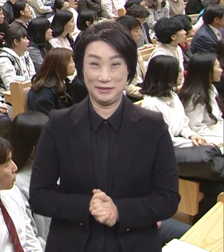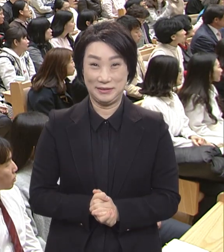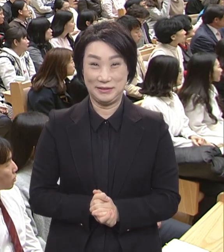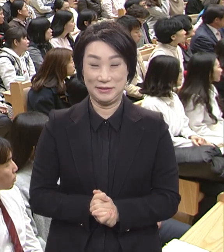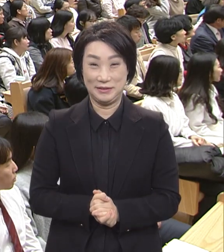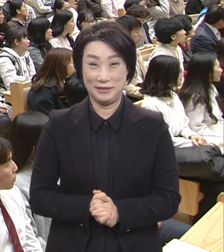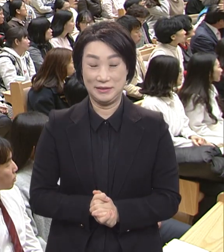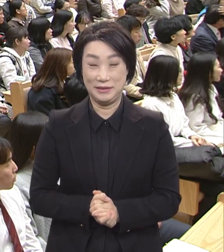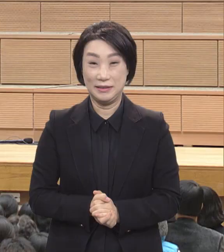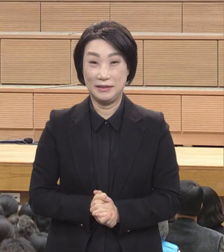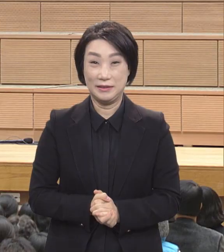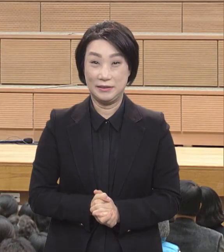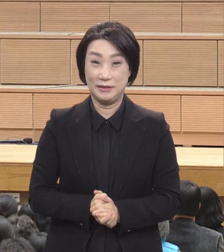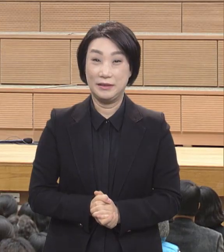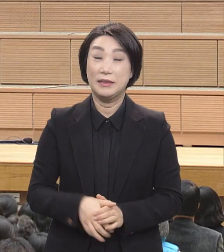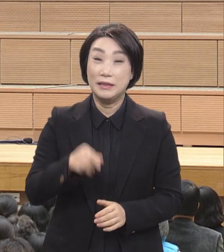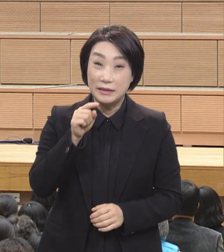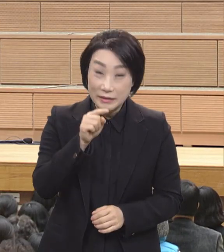이